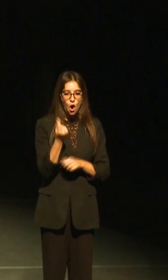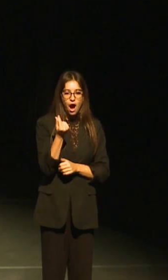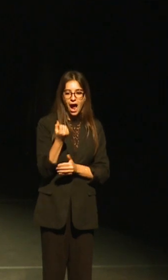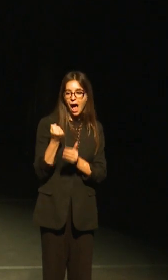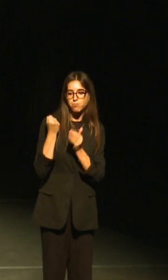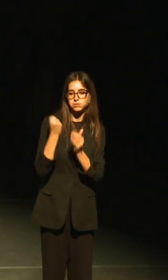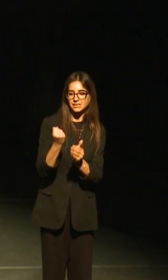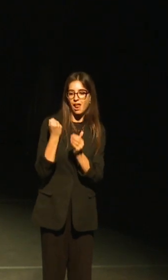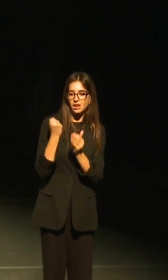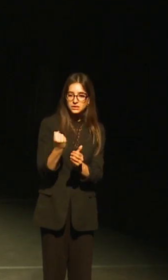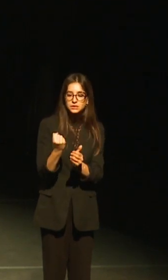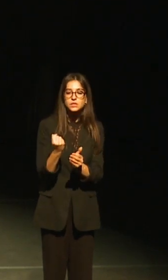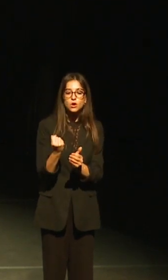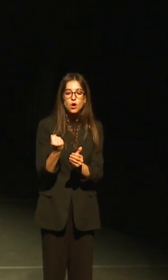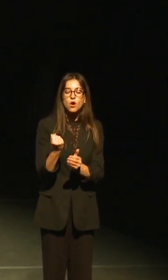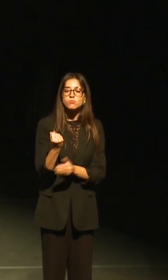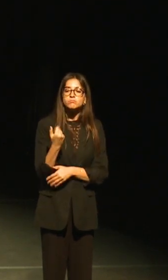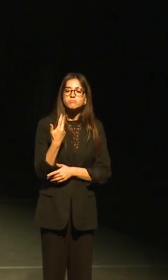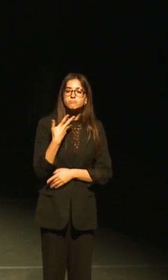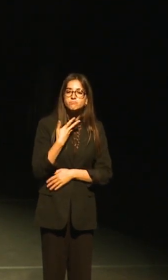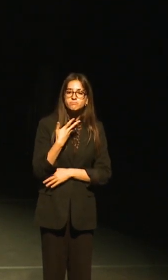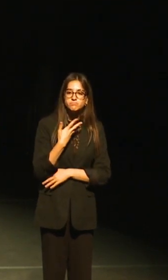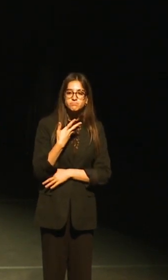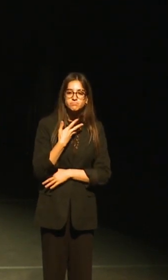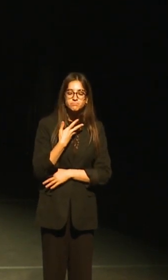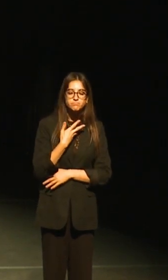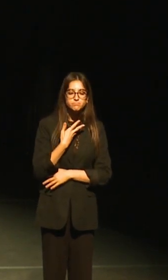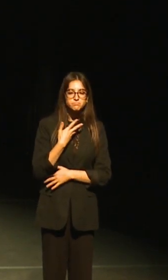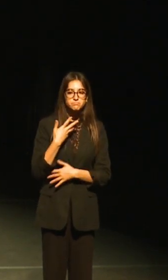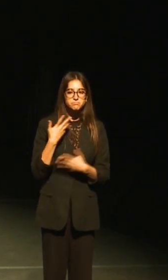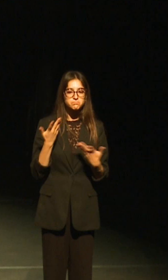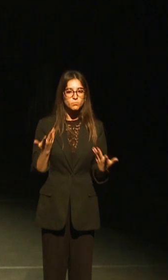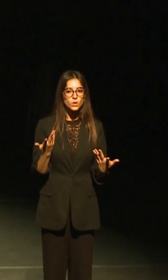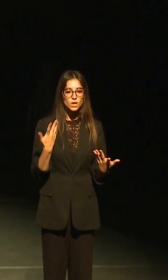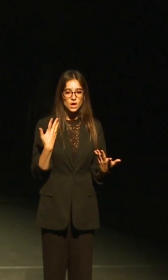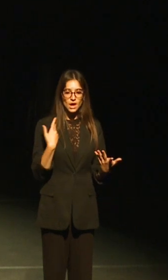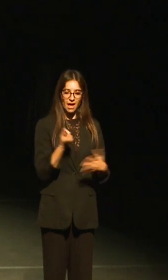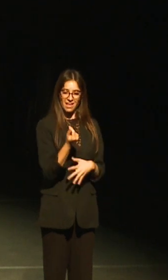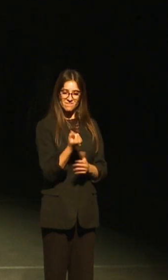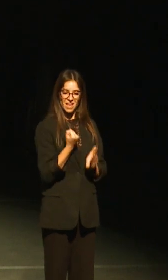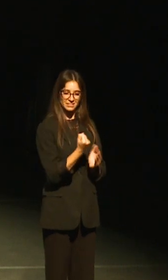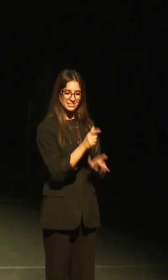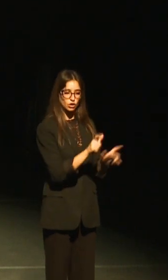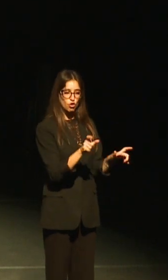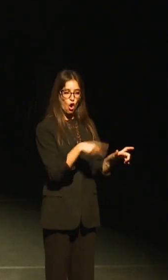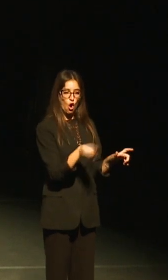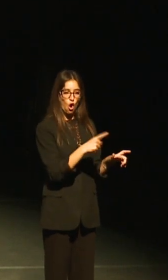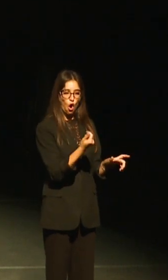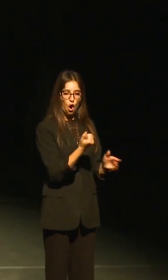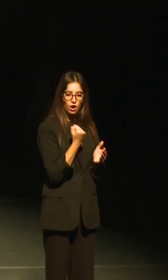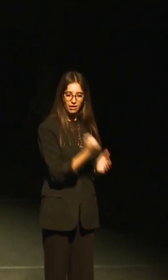vedeva nella massimizzazione del degli utili degli investitori come